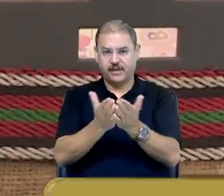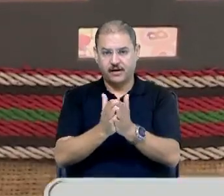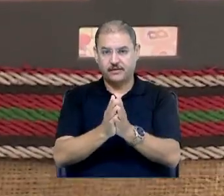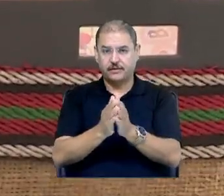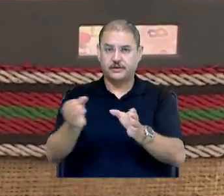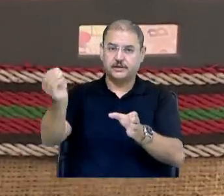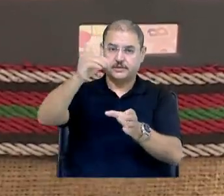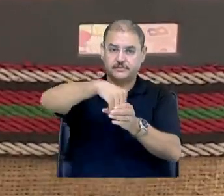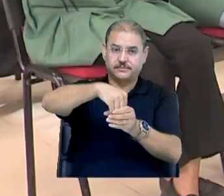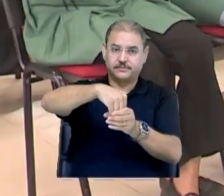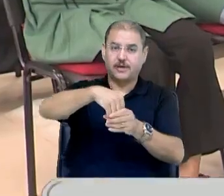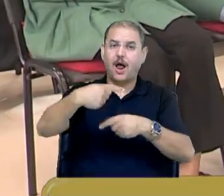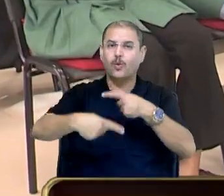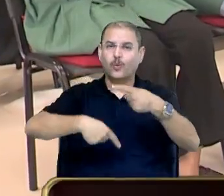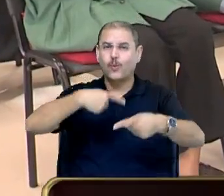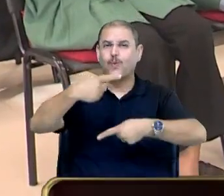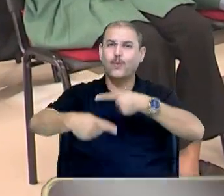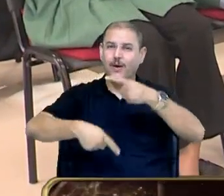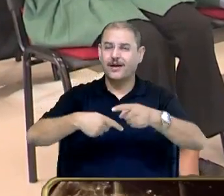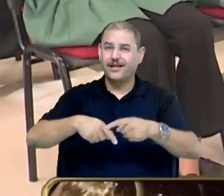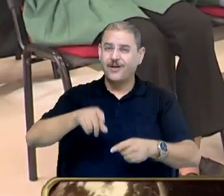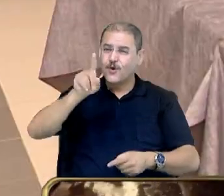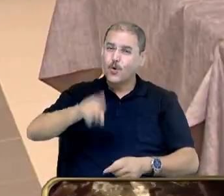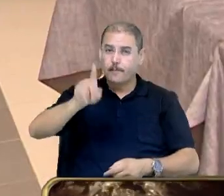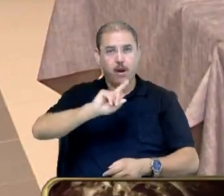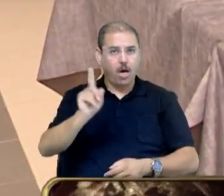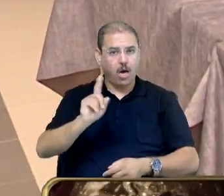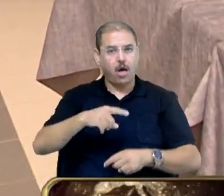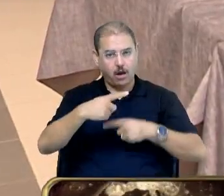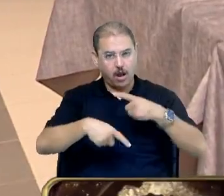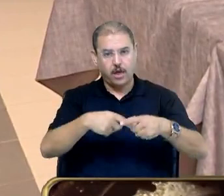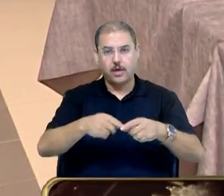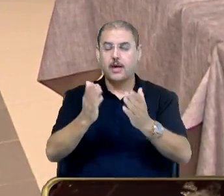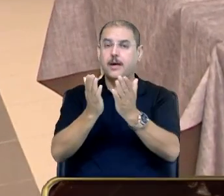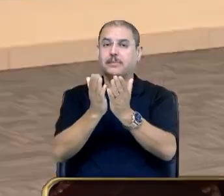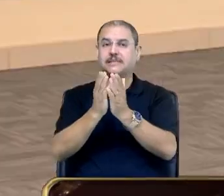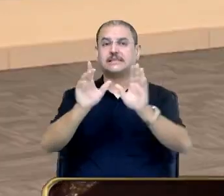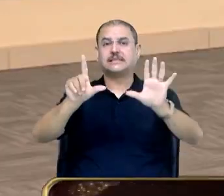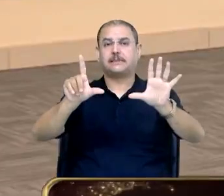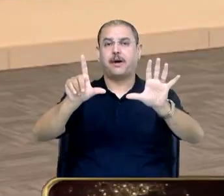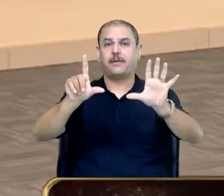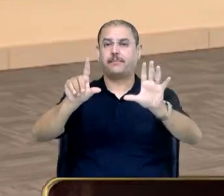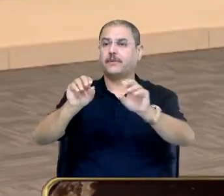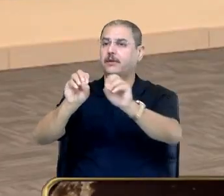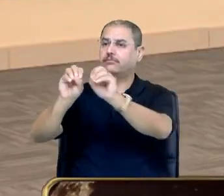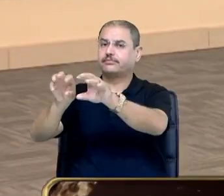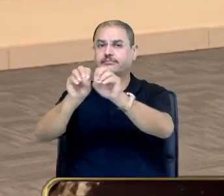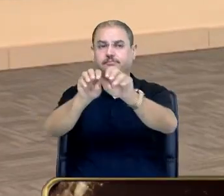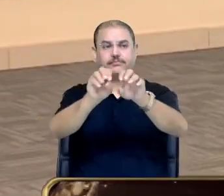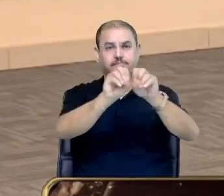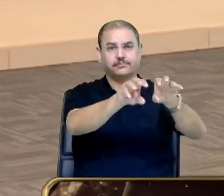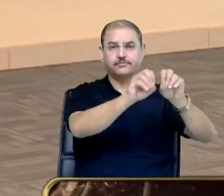على مدار العام مستمر اطلقنا سبع مدارس اليوم ان شاء الله وراح تكون